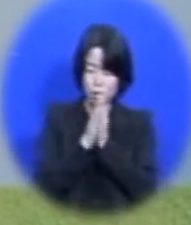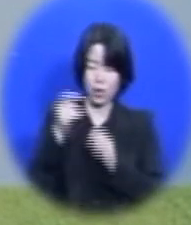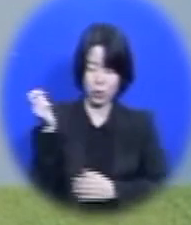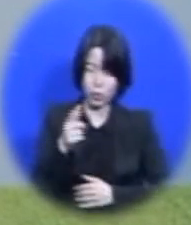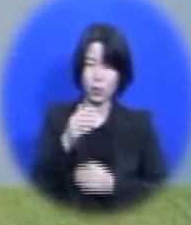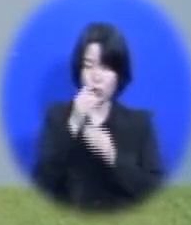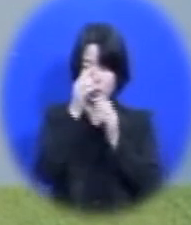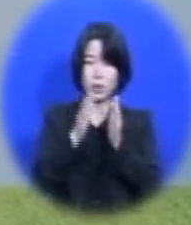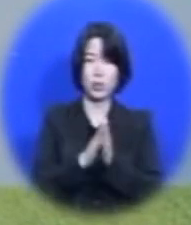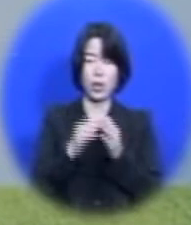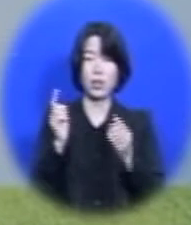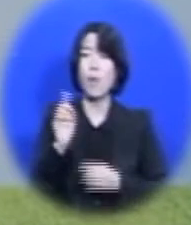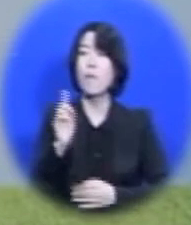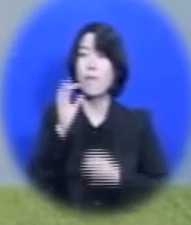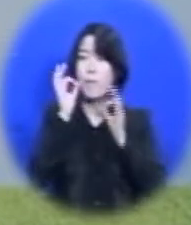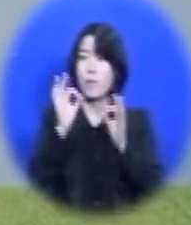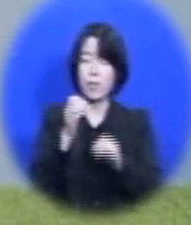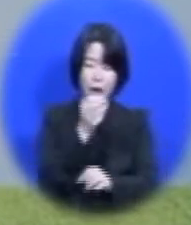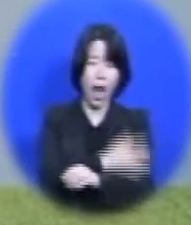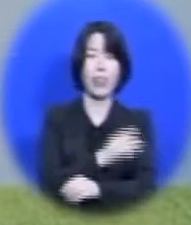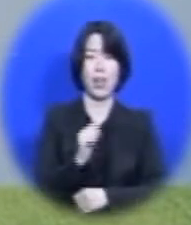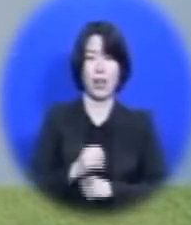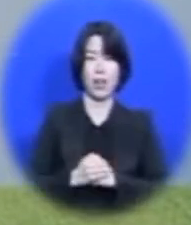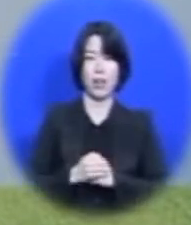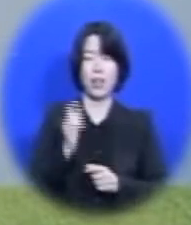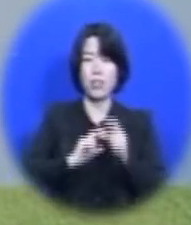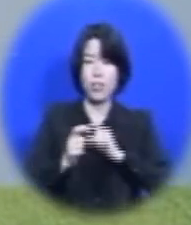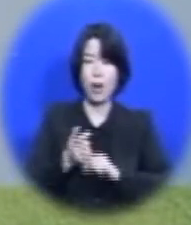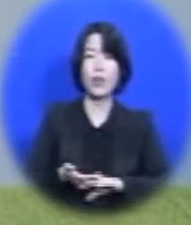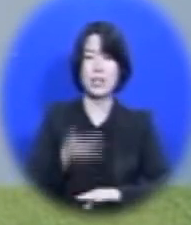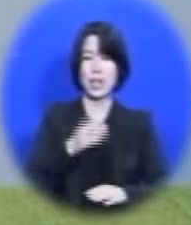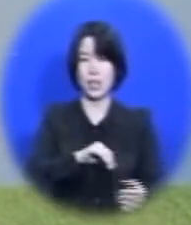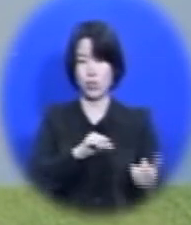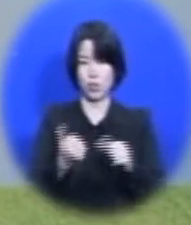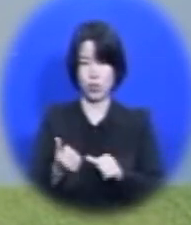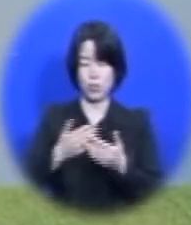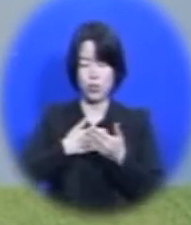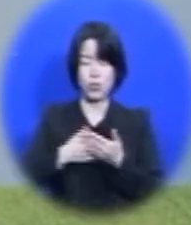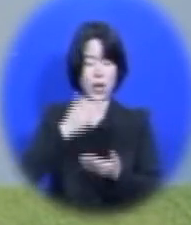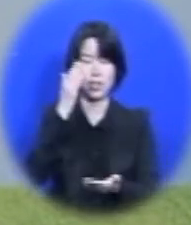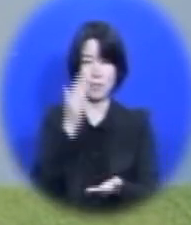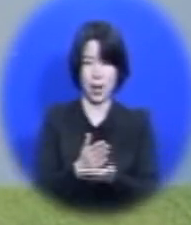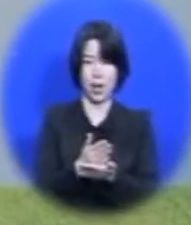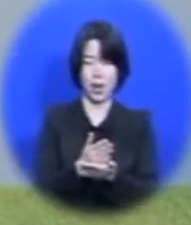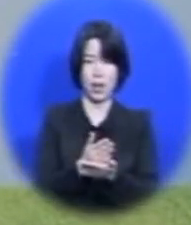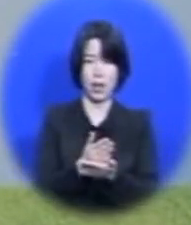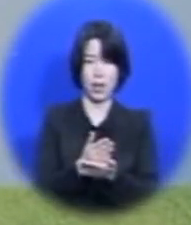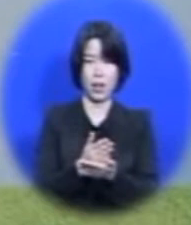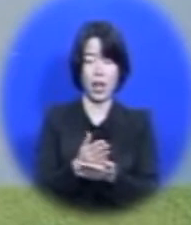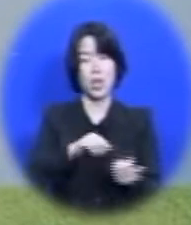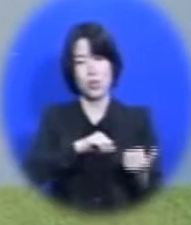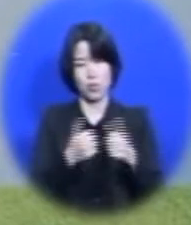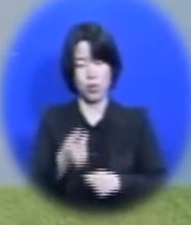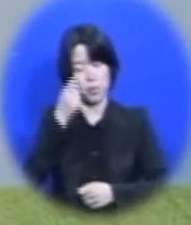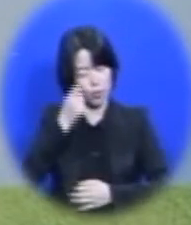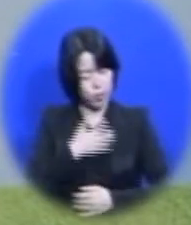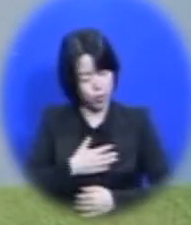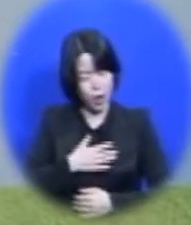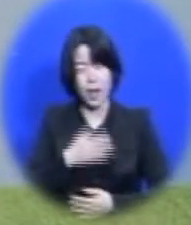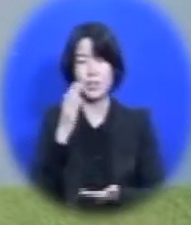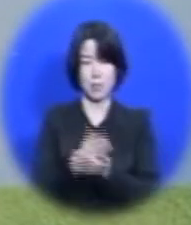기도하면서 보니까 간단해요. 더 이상 죽음을 두려워하지 말고 죽음을 슬퍼하지